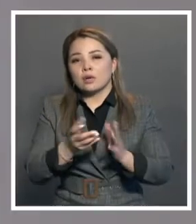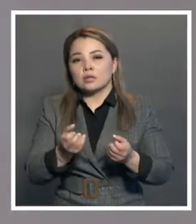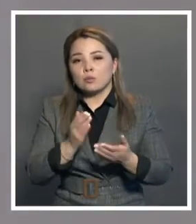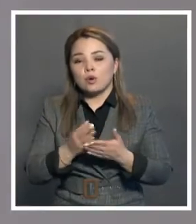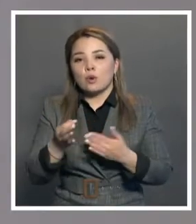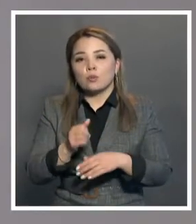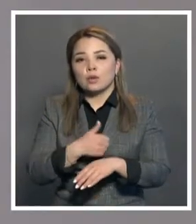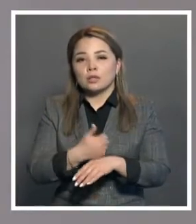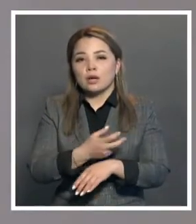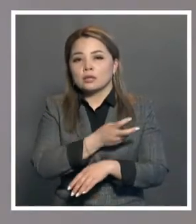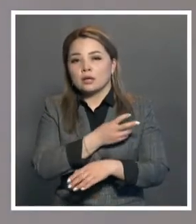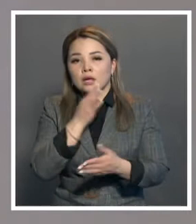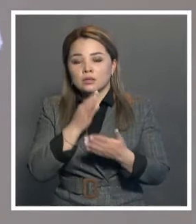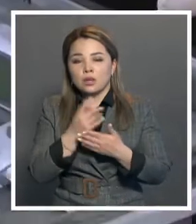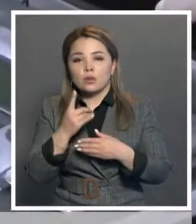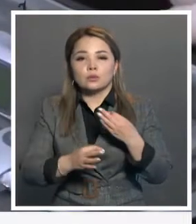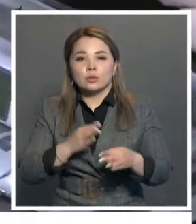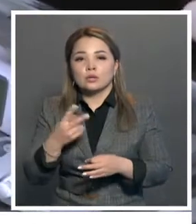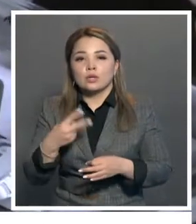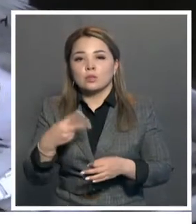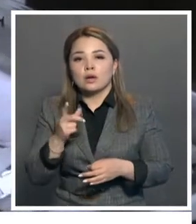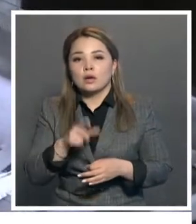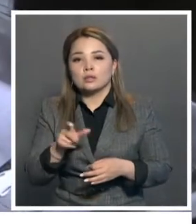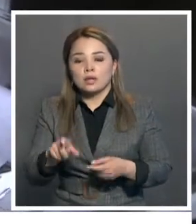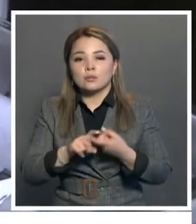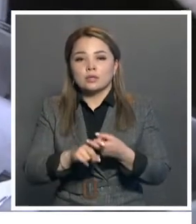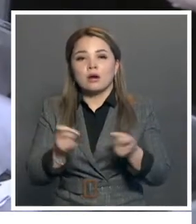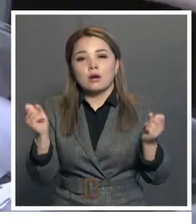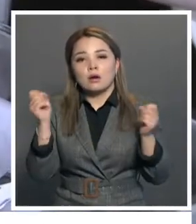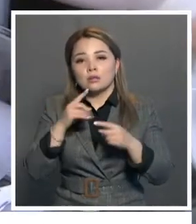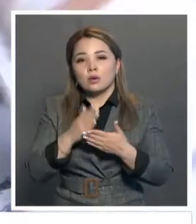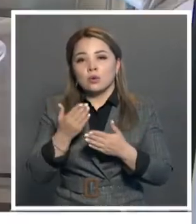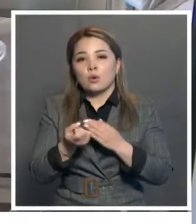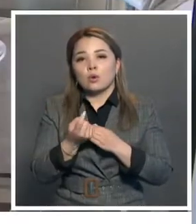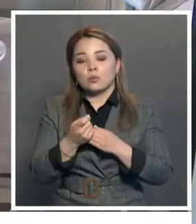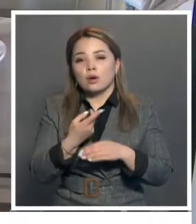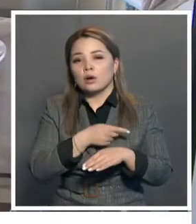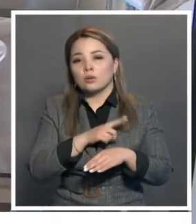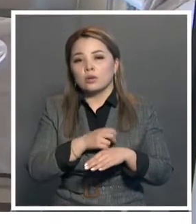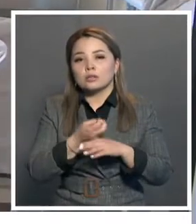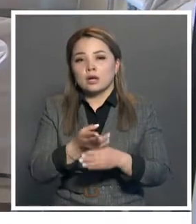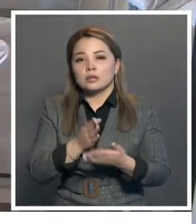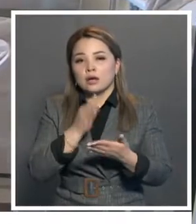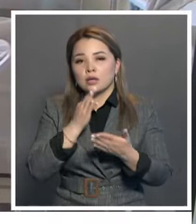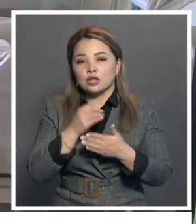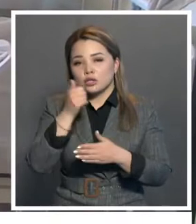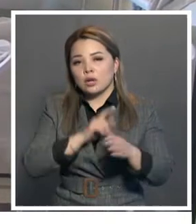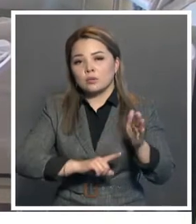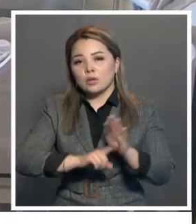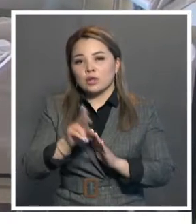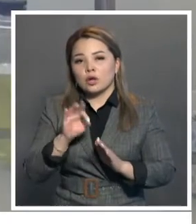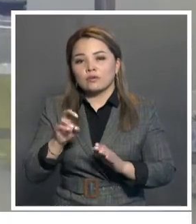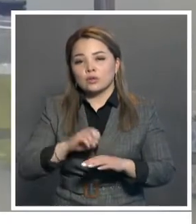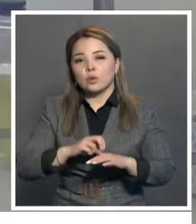Облыс бас дәрігерінің айтуынша өткен тәулікте 22 адамнан індет анықталып, оның 11-і ауруханаға жатқызылған. Жыл басынан бері